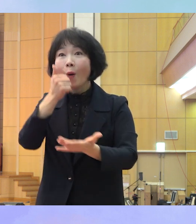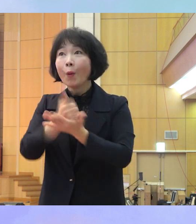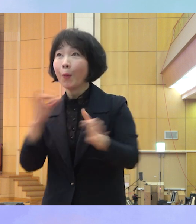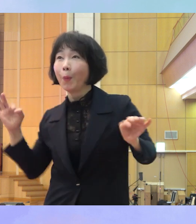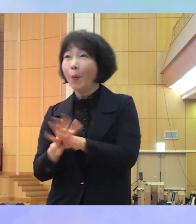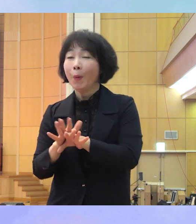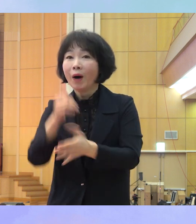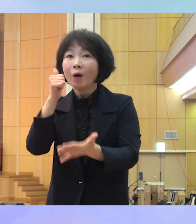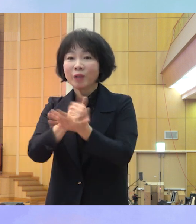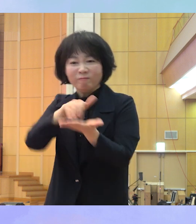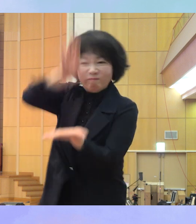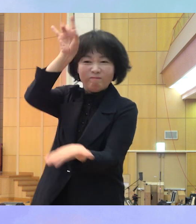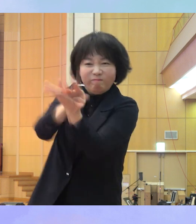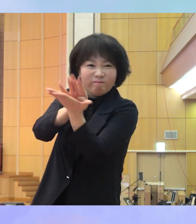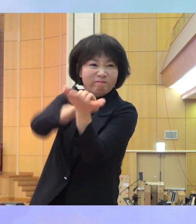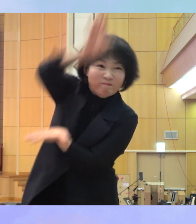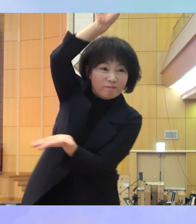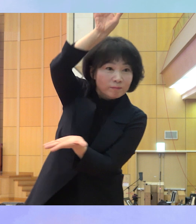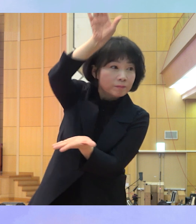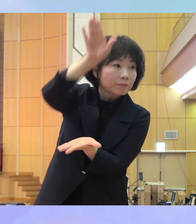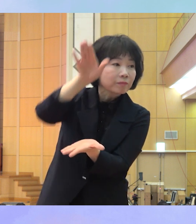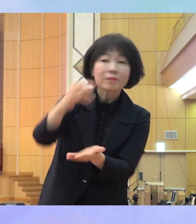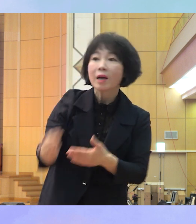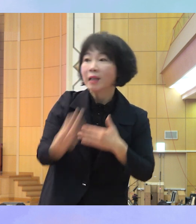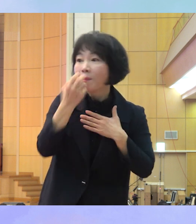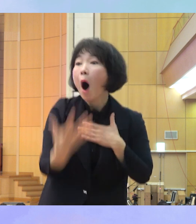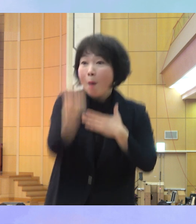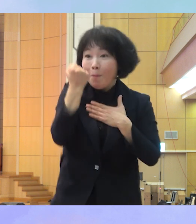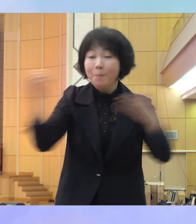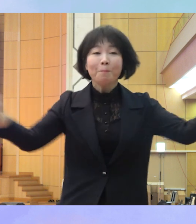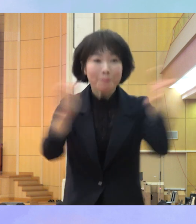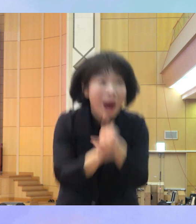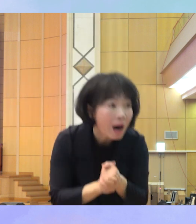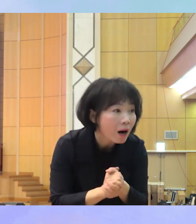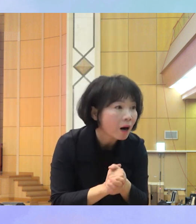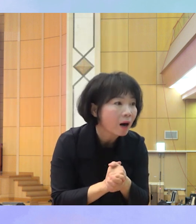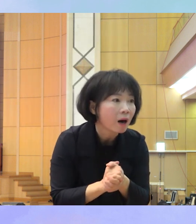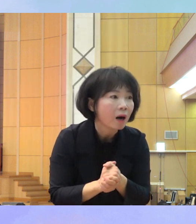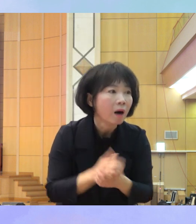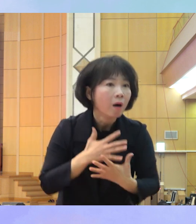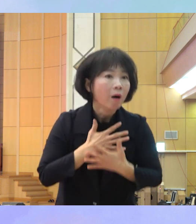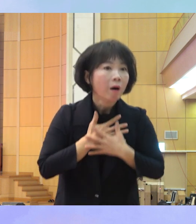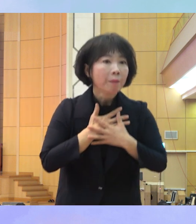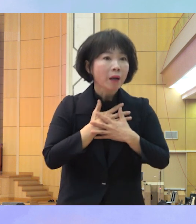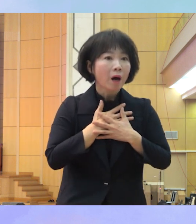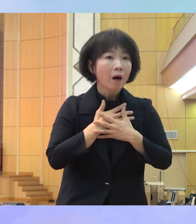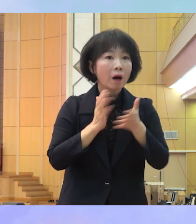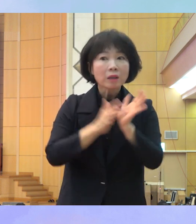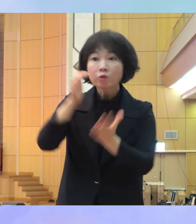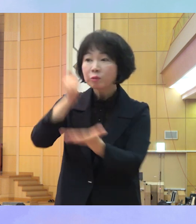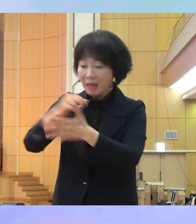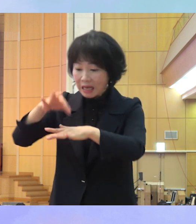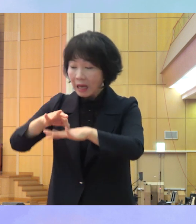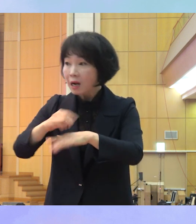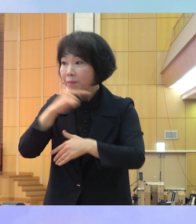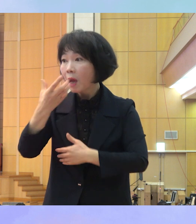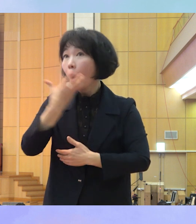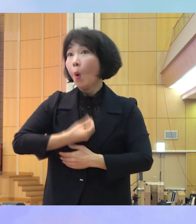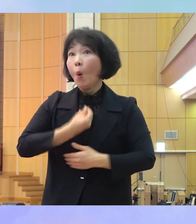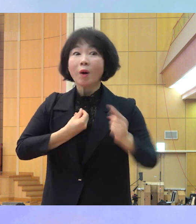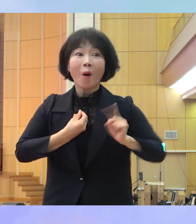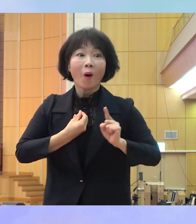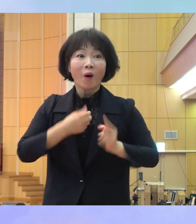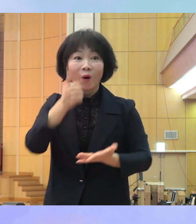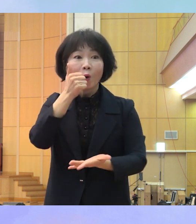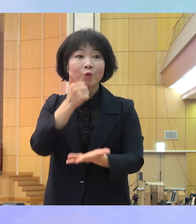죄를 없이 하는 피기 때문에 약을 먹으면 병이 없어지는 것처럼 예수님의 살과 예수님의 피를 먹고 마실